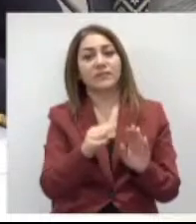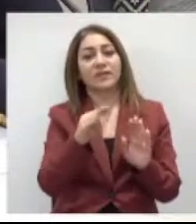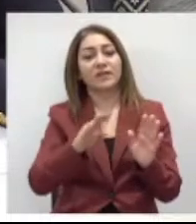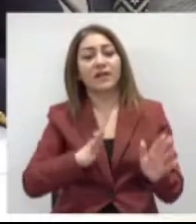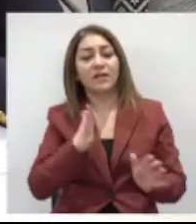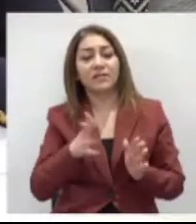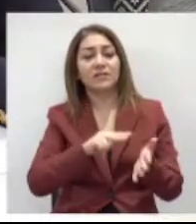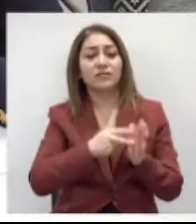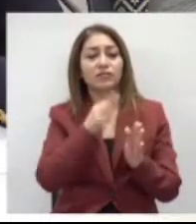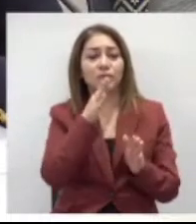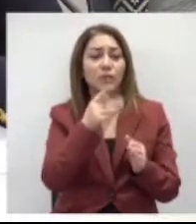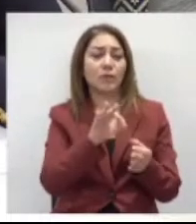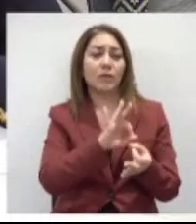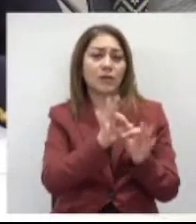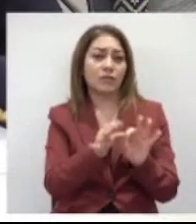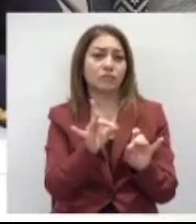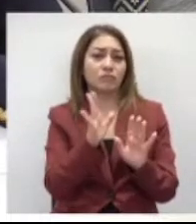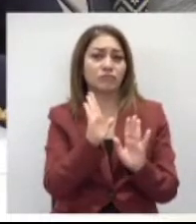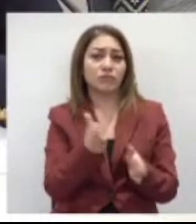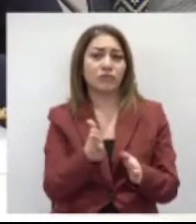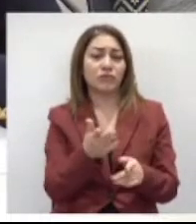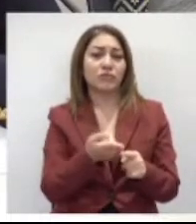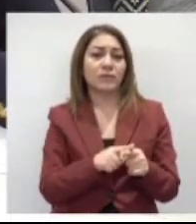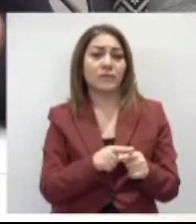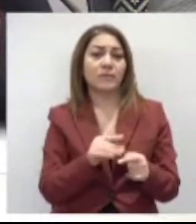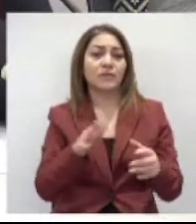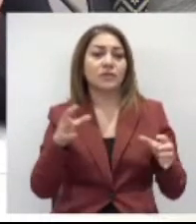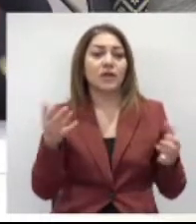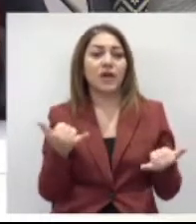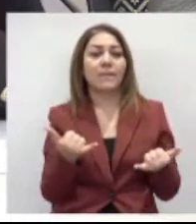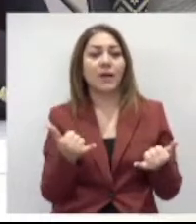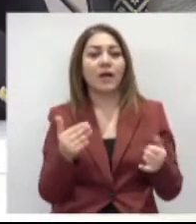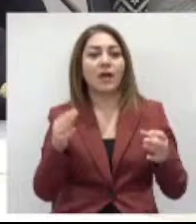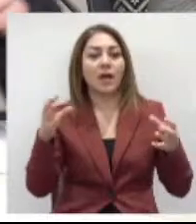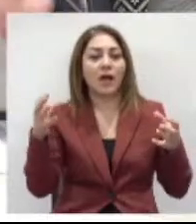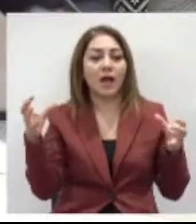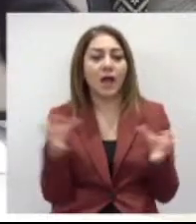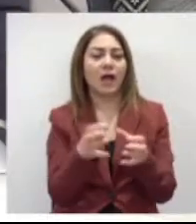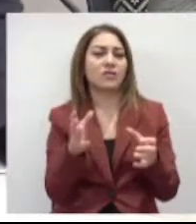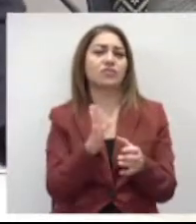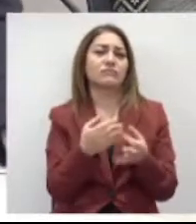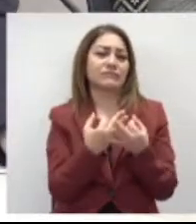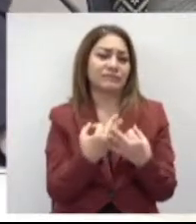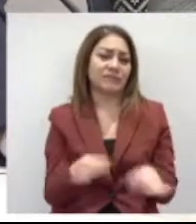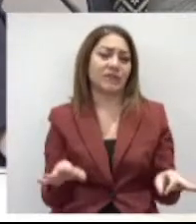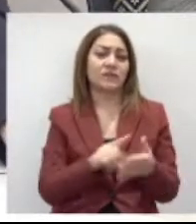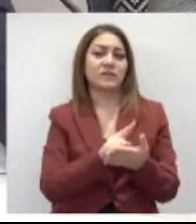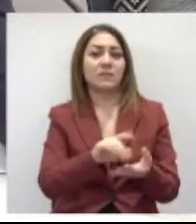նախագծի փուլում, ուստի առաջարկում եմ մեզ չսահմանափակել հիմա ինչ որ այս տեսակ մանրամասնություն։